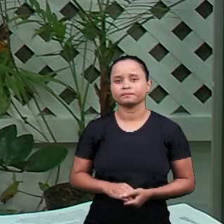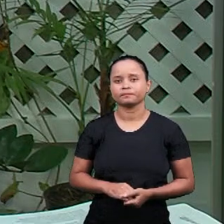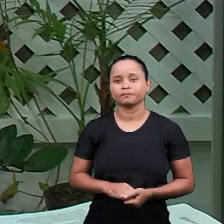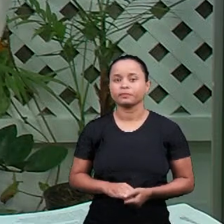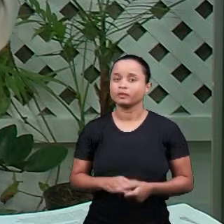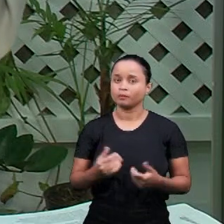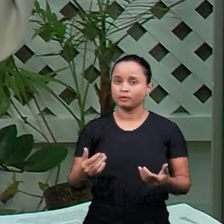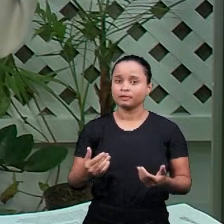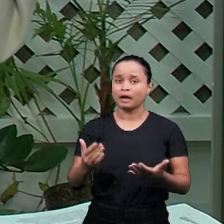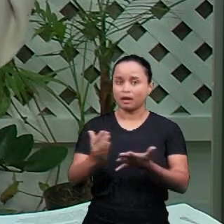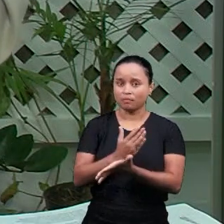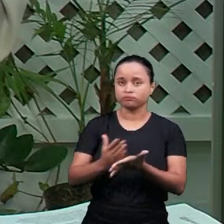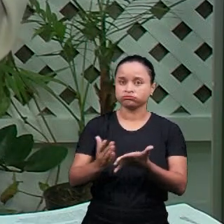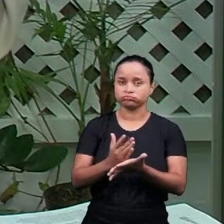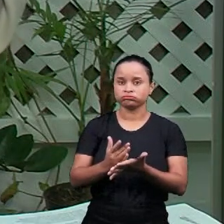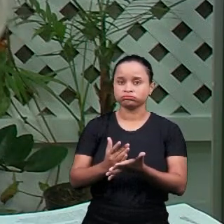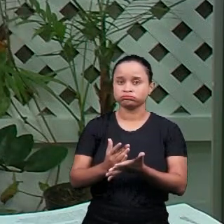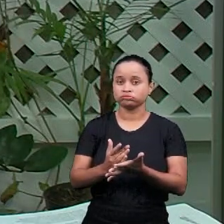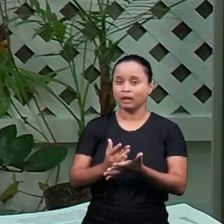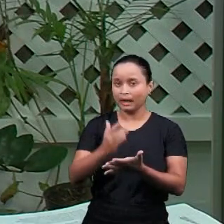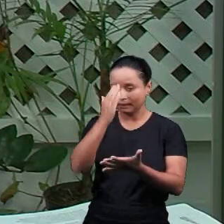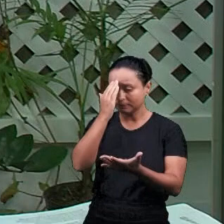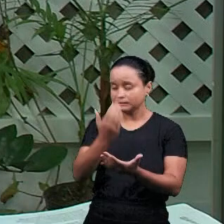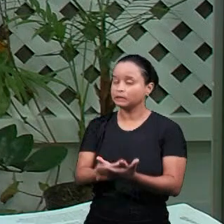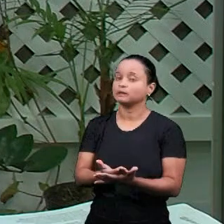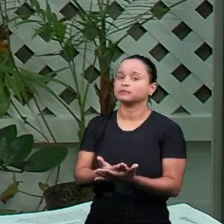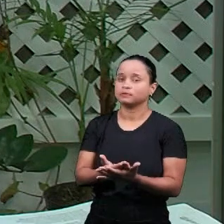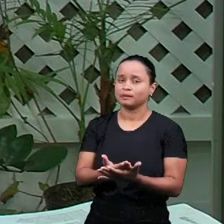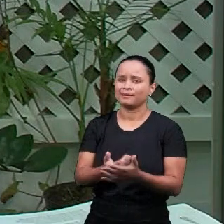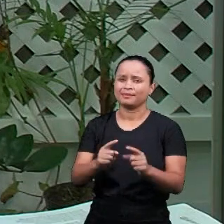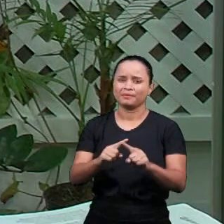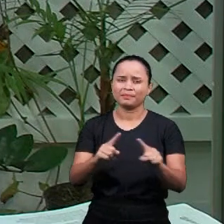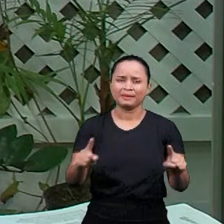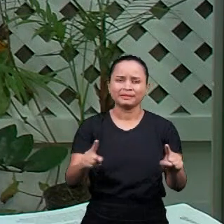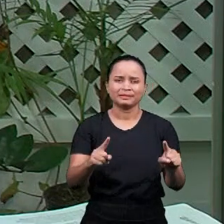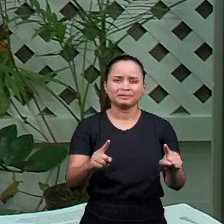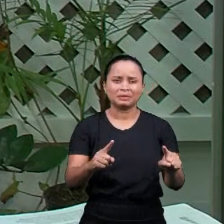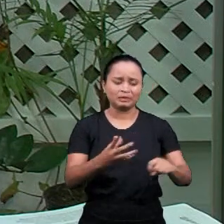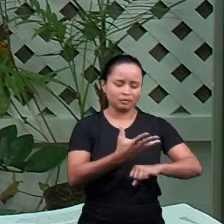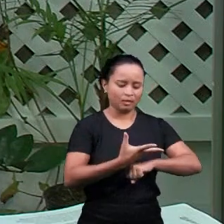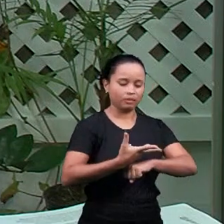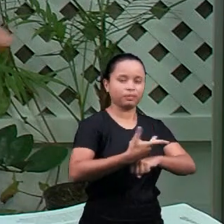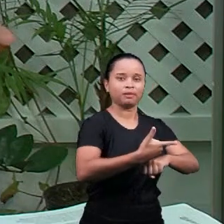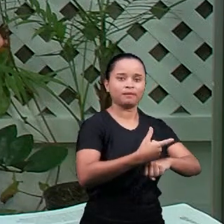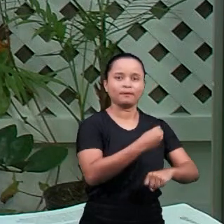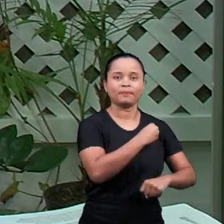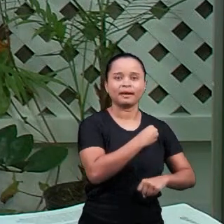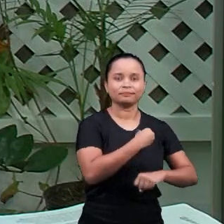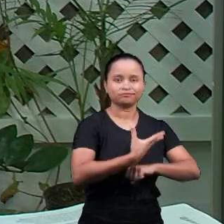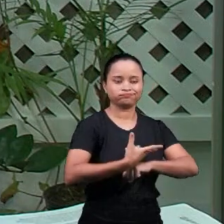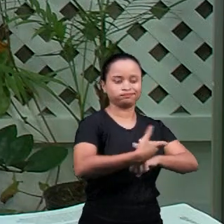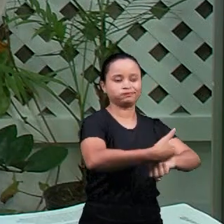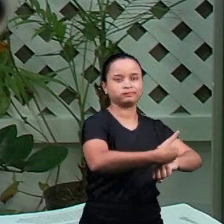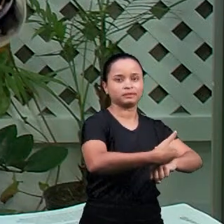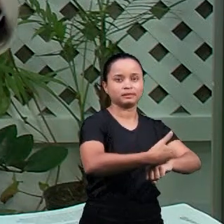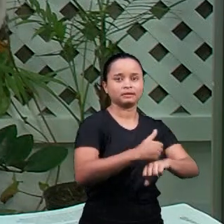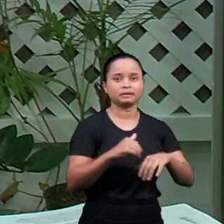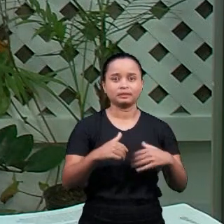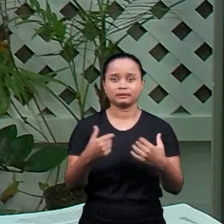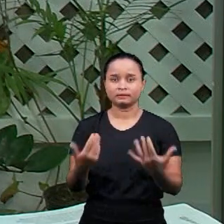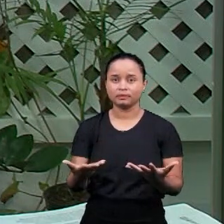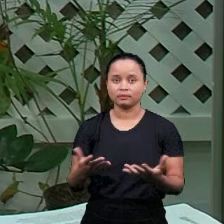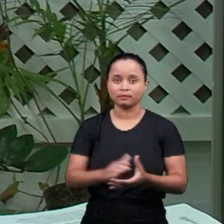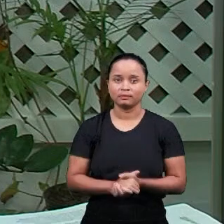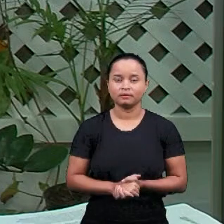cru, mais ils ont été vaincus par le péché. Donc, il dit, le